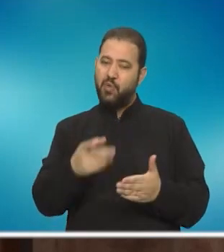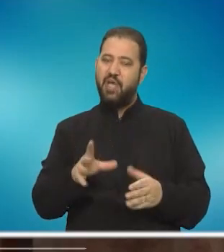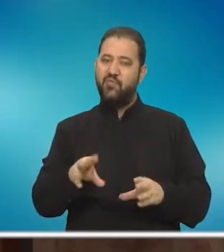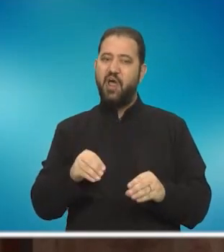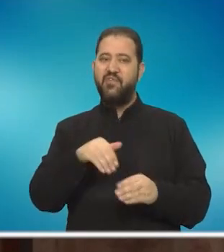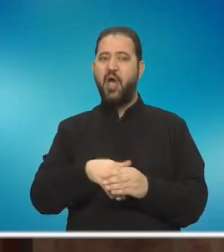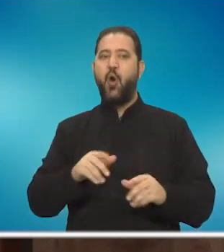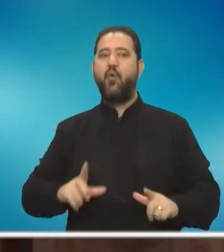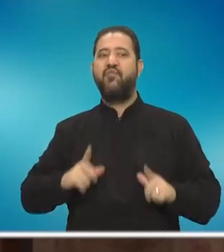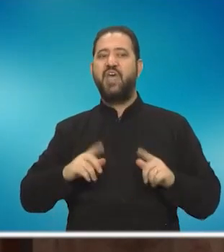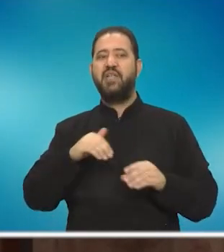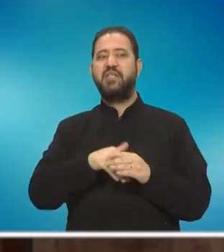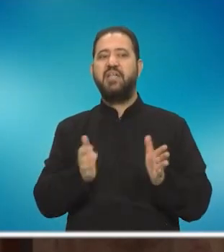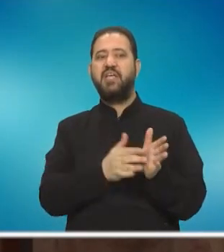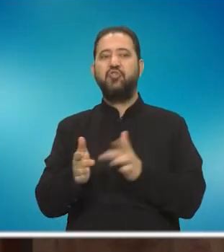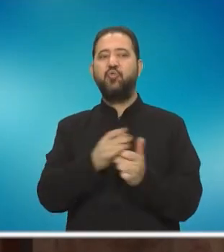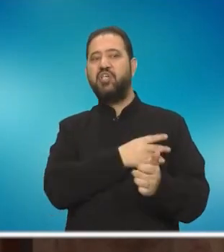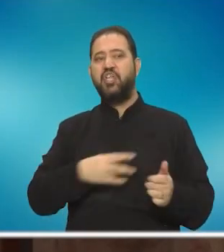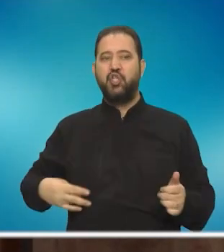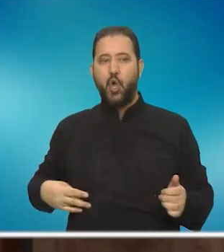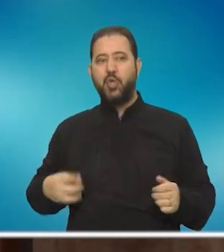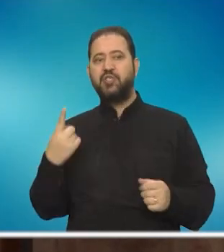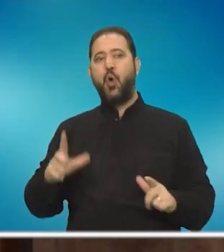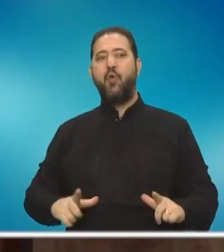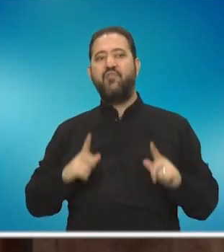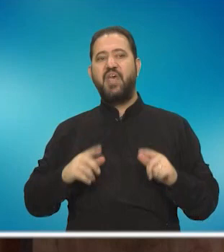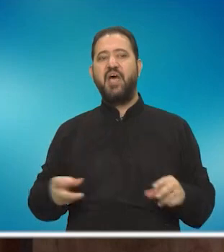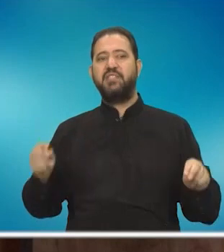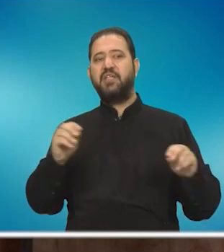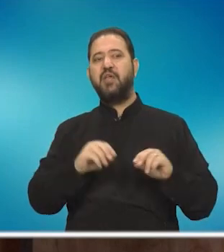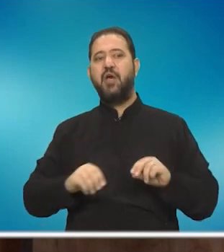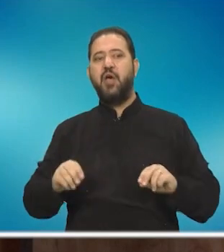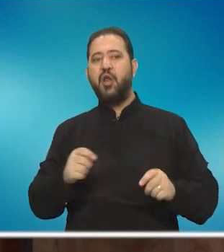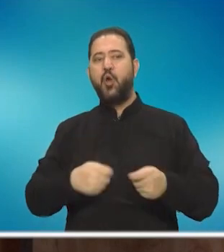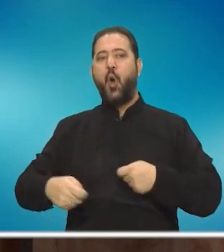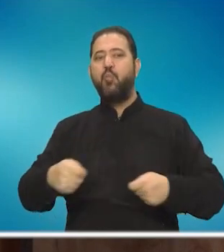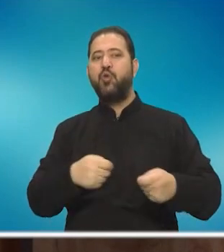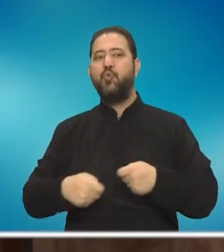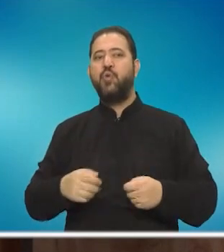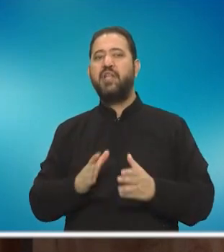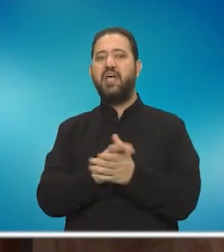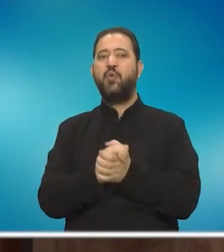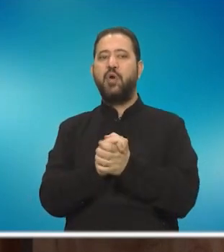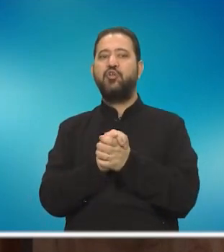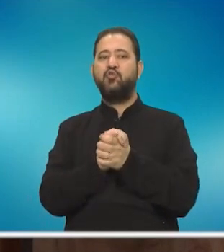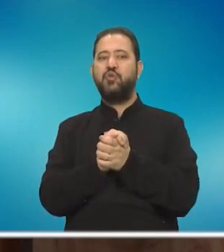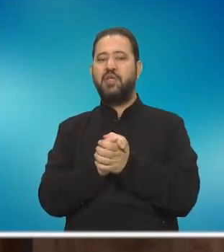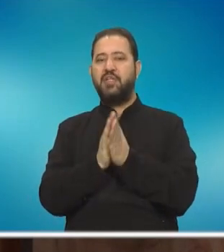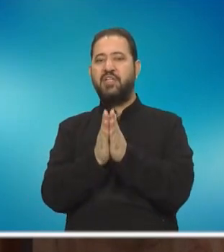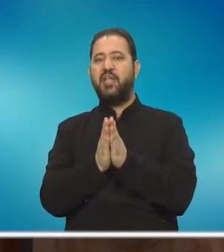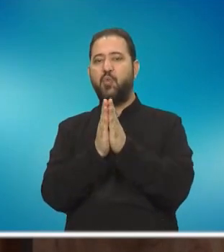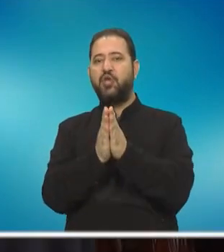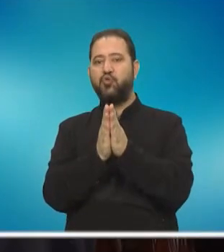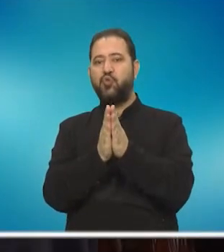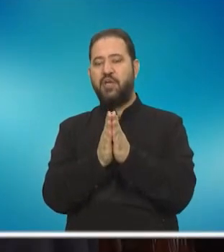o viață în Hristos, vor avea o viață în comuniune de rugăciune cu toți ceilalți care mărturisesc